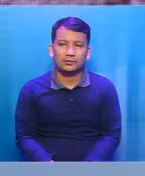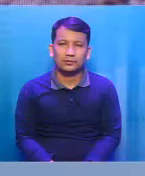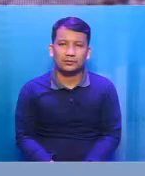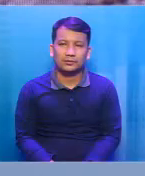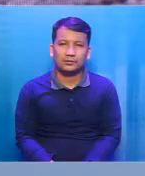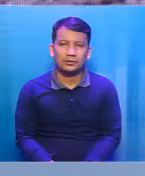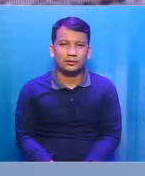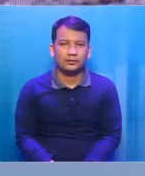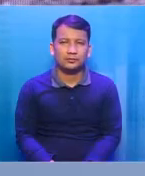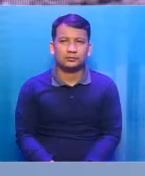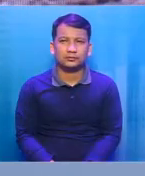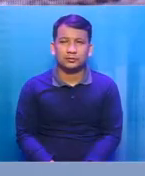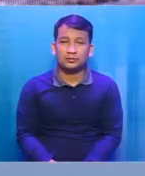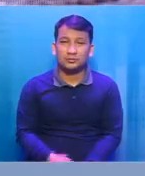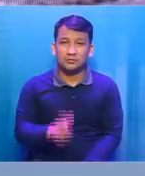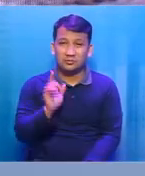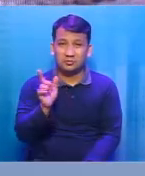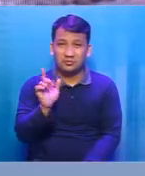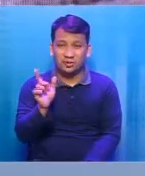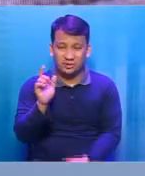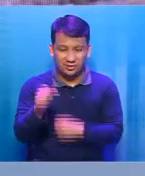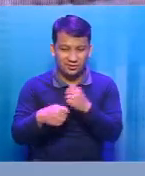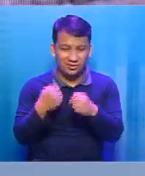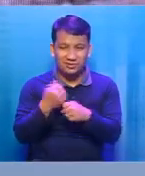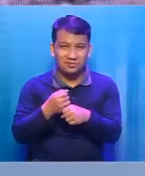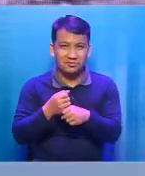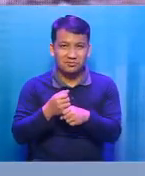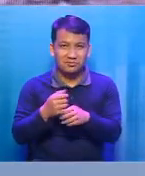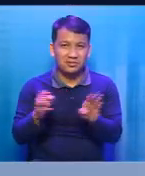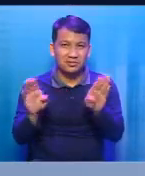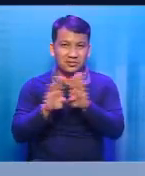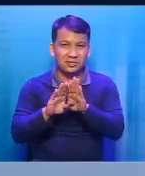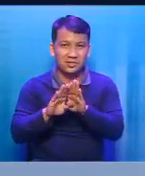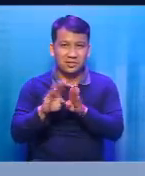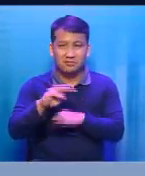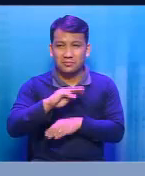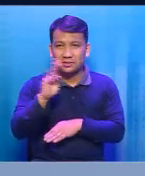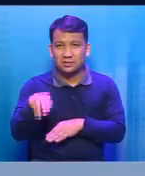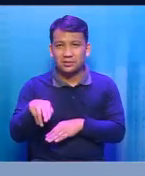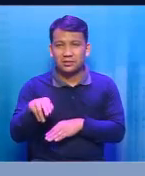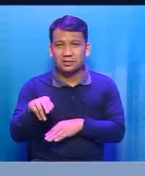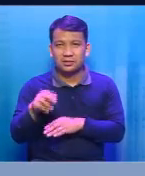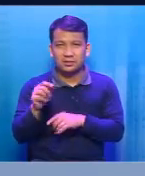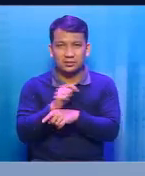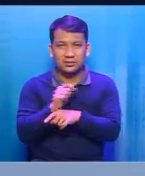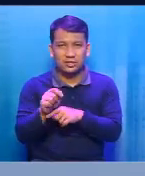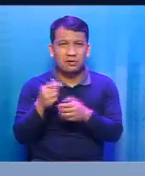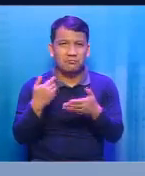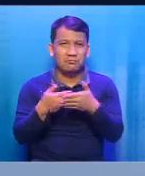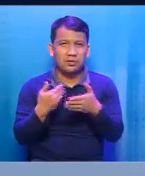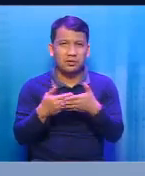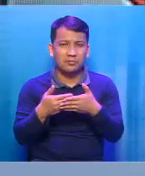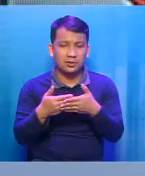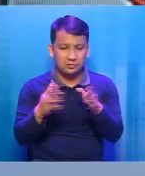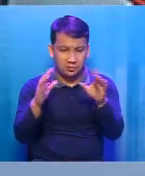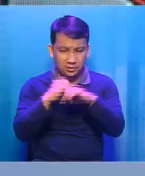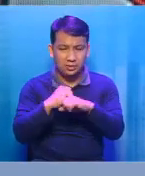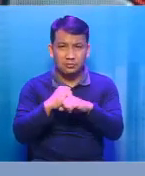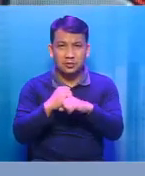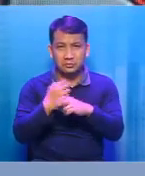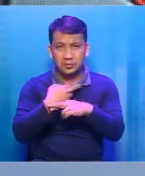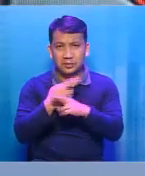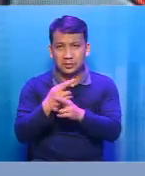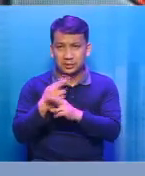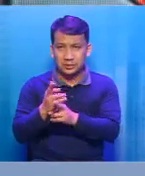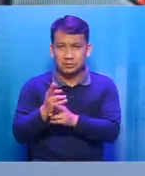Mahigit dalawang dekada ring napabaya ang mabulok ang Manila Metropolitan Theater. Pero sa nalalapit na pagtatapos ng